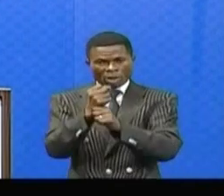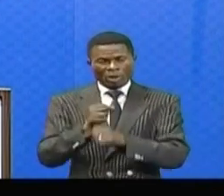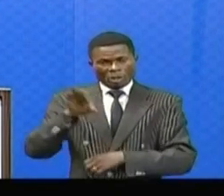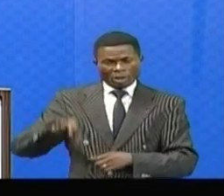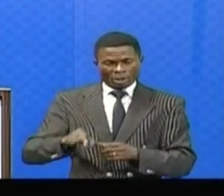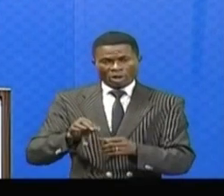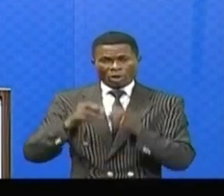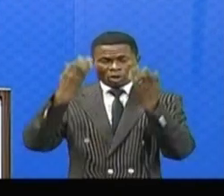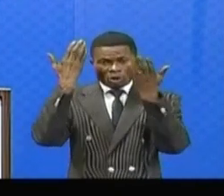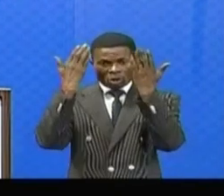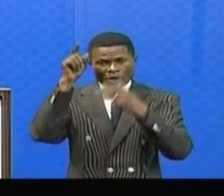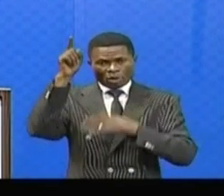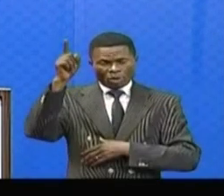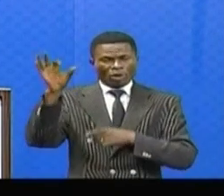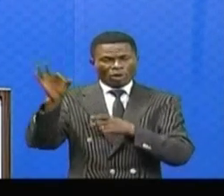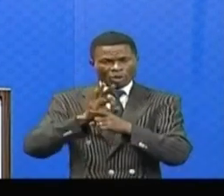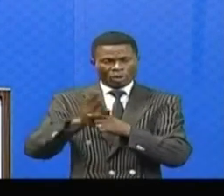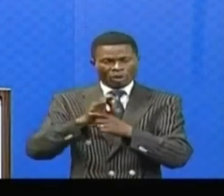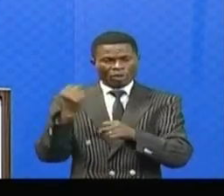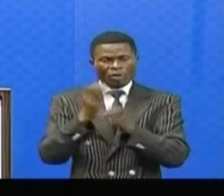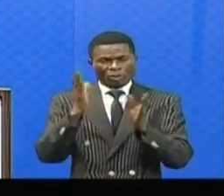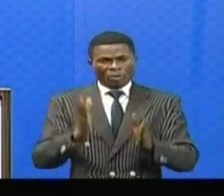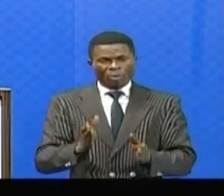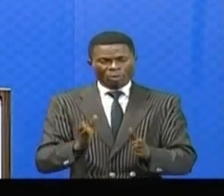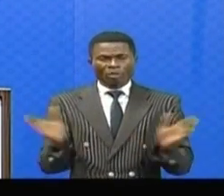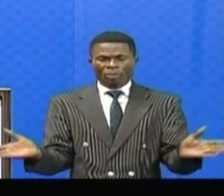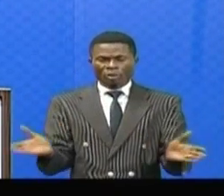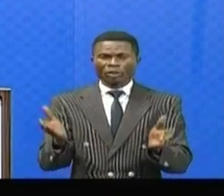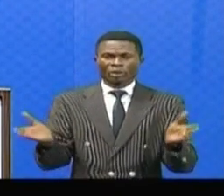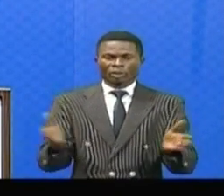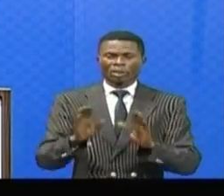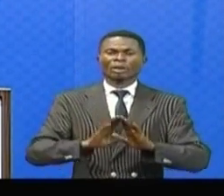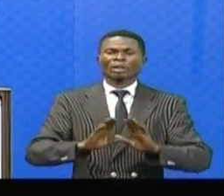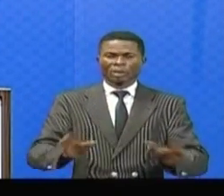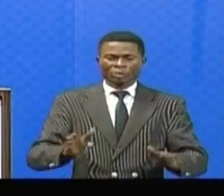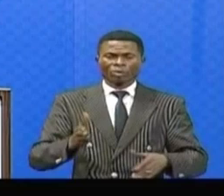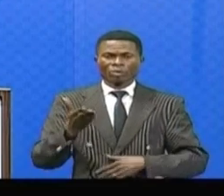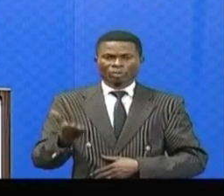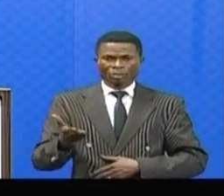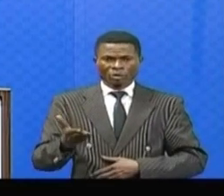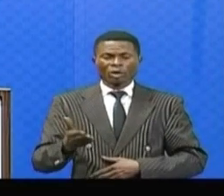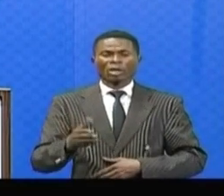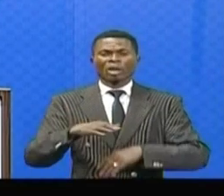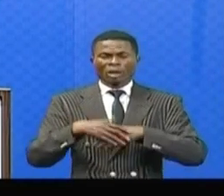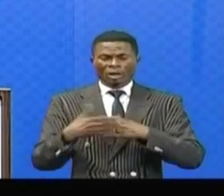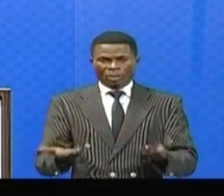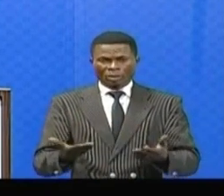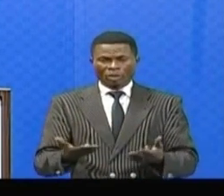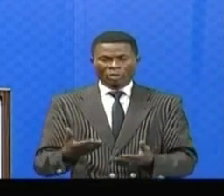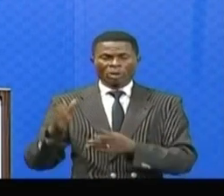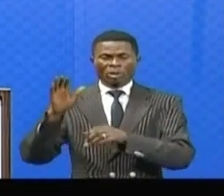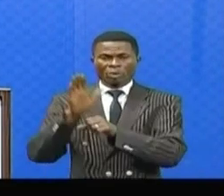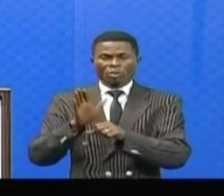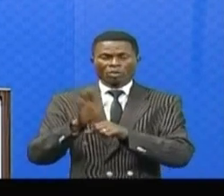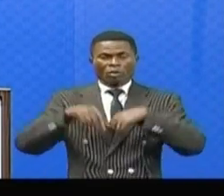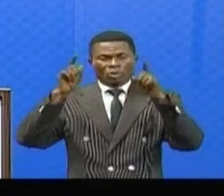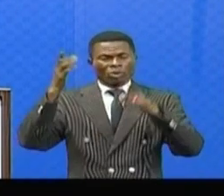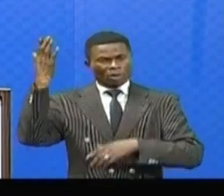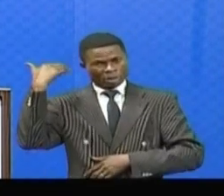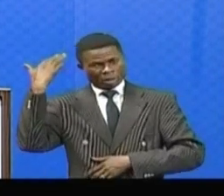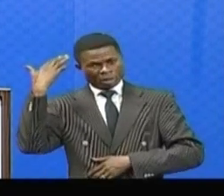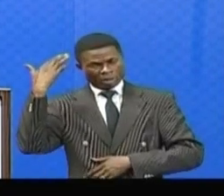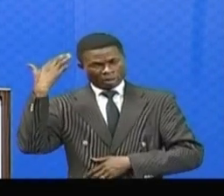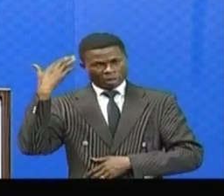bourses d'études, des formations professionnelles et des renforcements de capacités. Cependant, depuis plusieurs décennies,